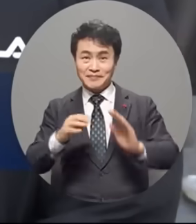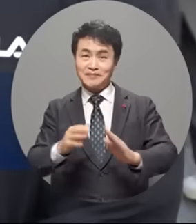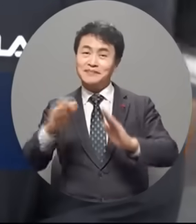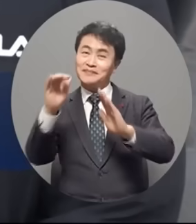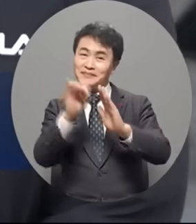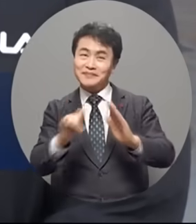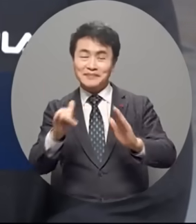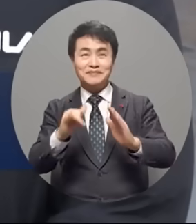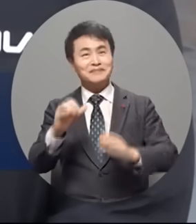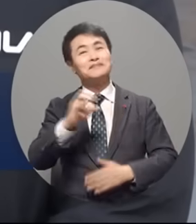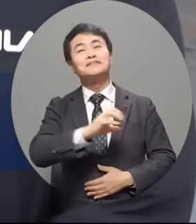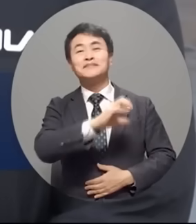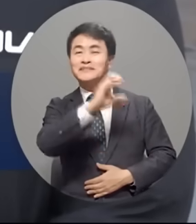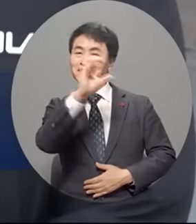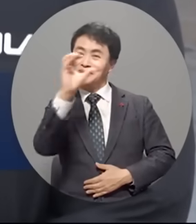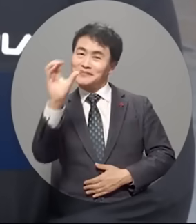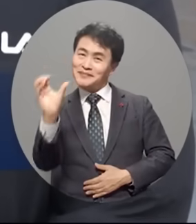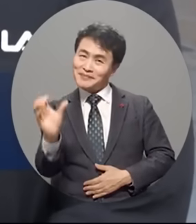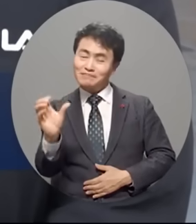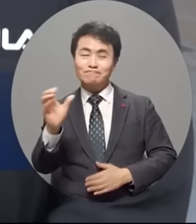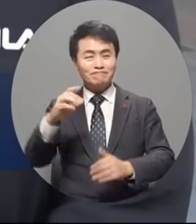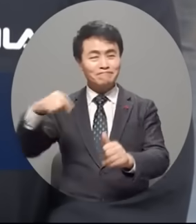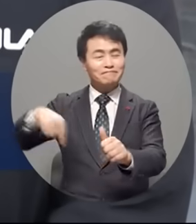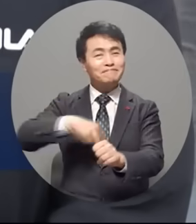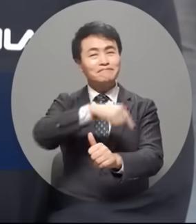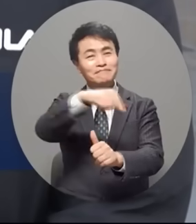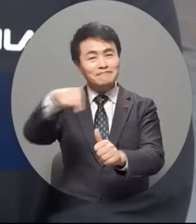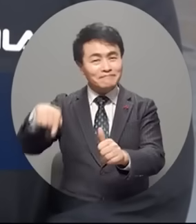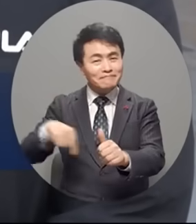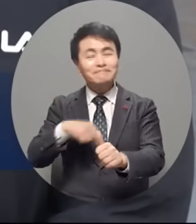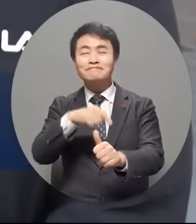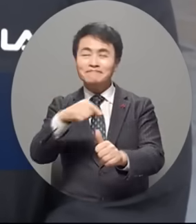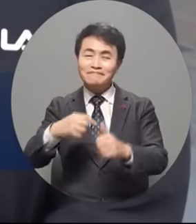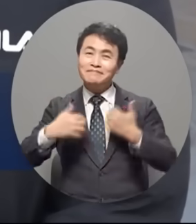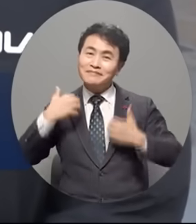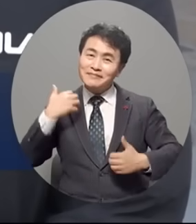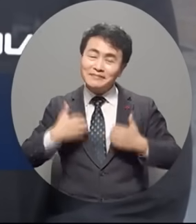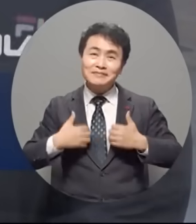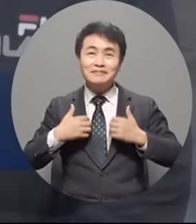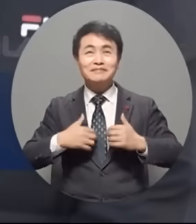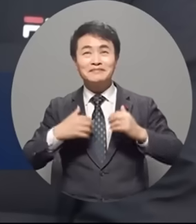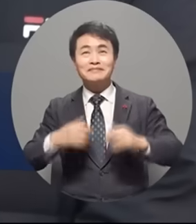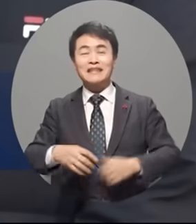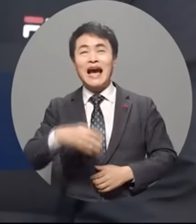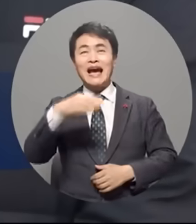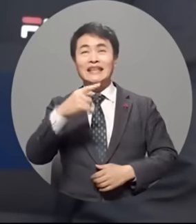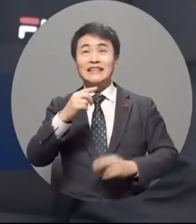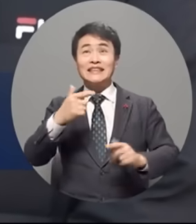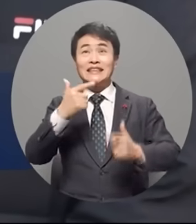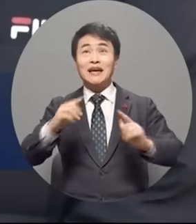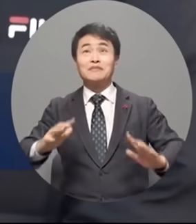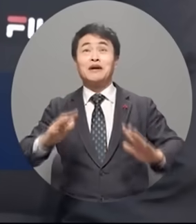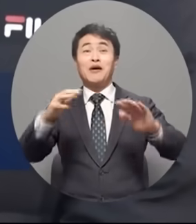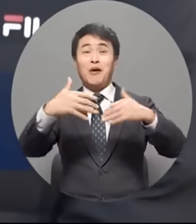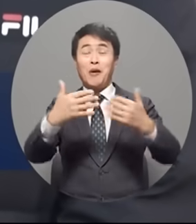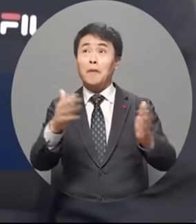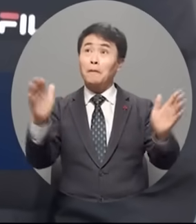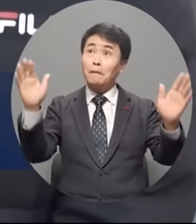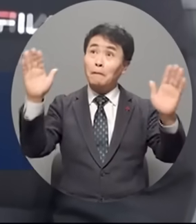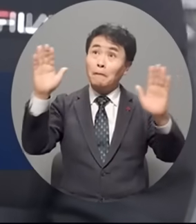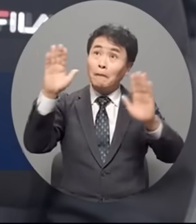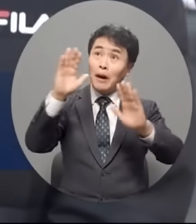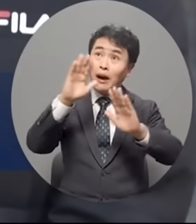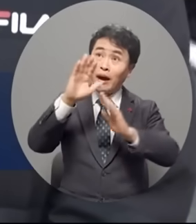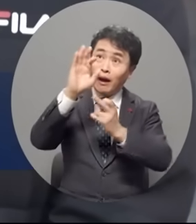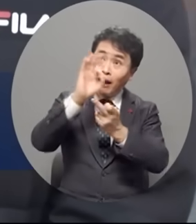가족들끼리 크리스마스 분위기 좀 내보려고 트리 보러 나왔어요. 해가 지면 불 켜졌나 그래가지고